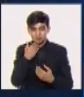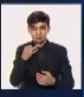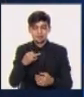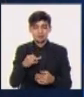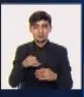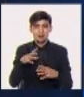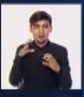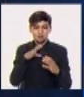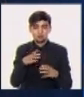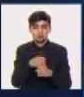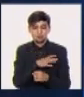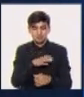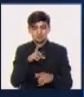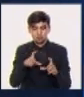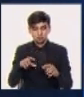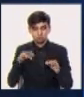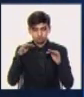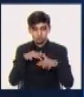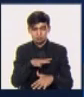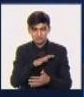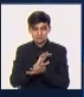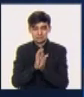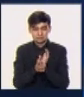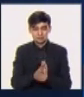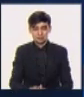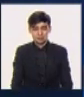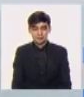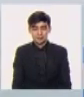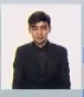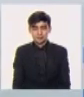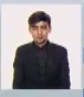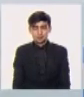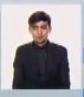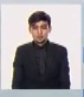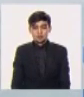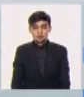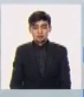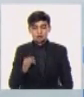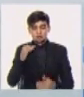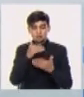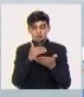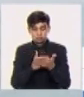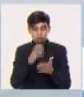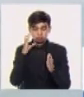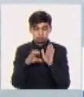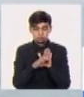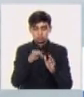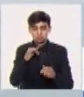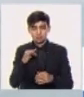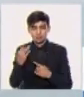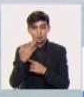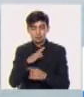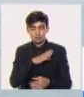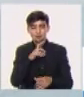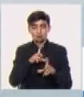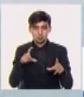азайған қоғамдық көлікке мінген жүргіншілер ығы-жығы болып жатыр. Қаулының жаңа ережелерін сақтап,